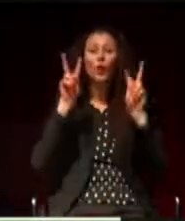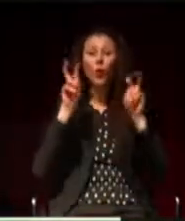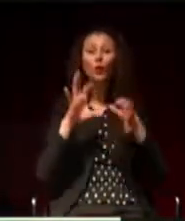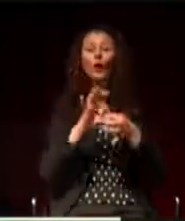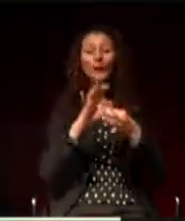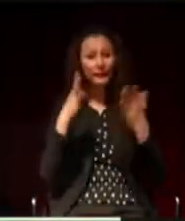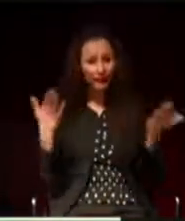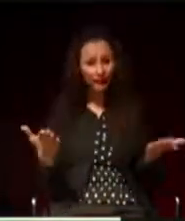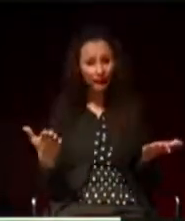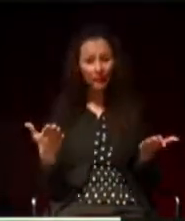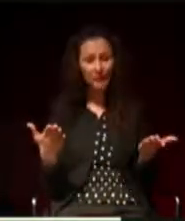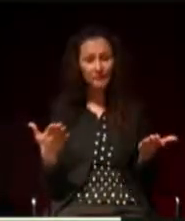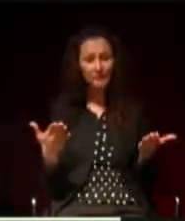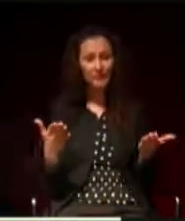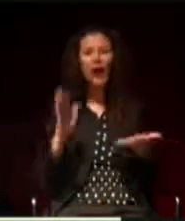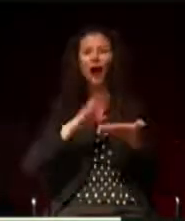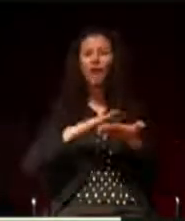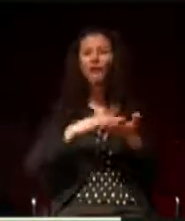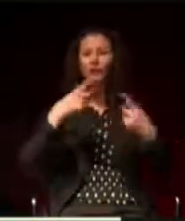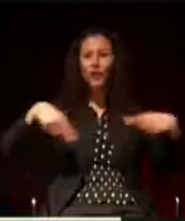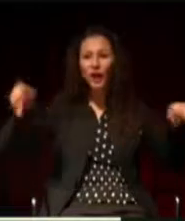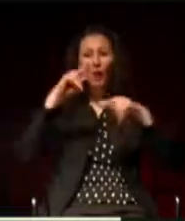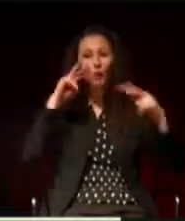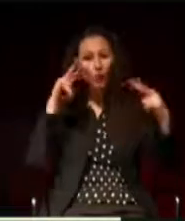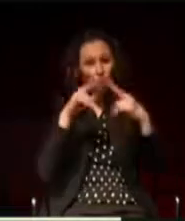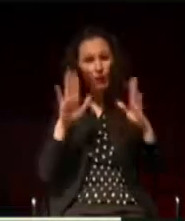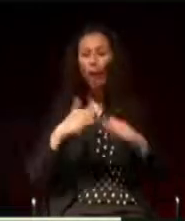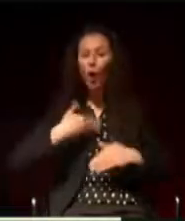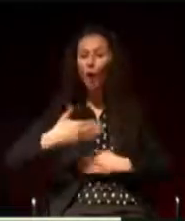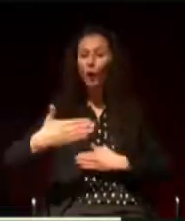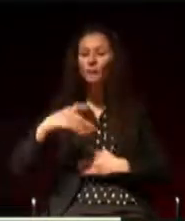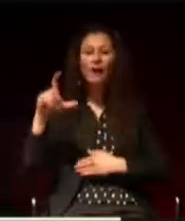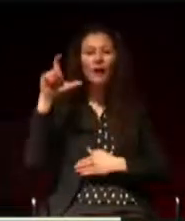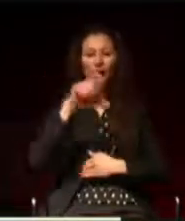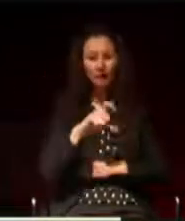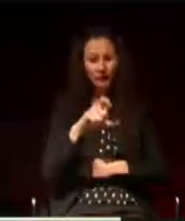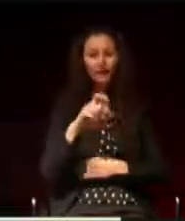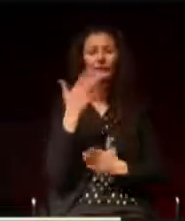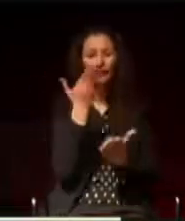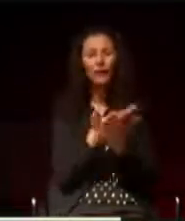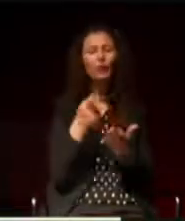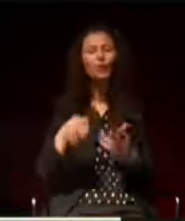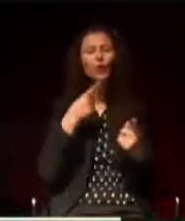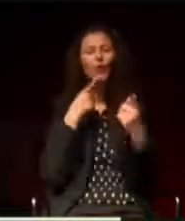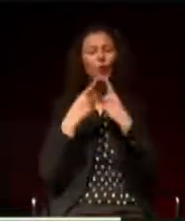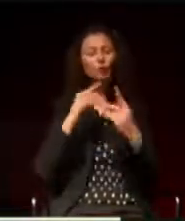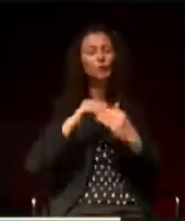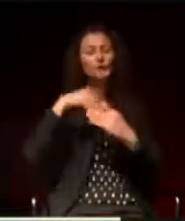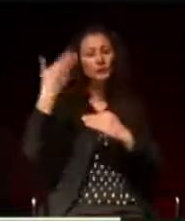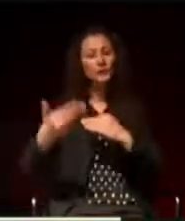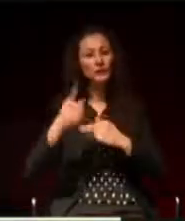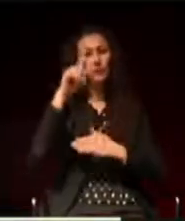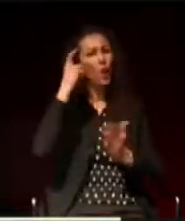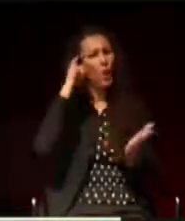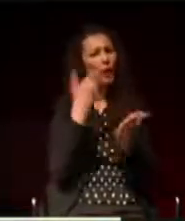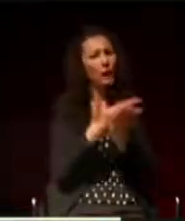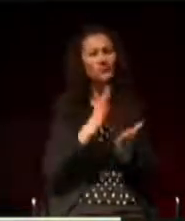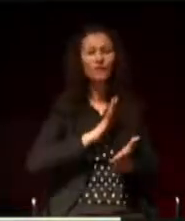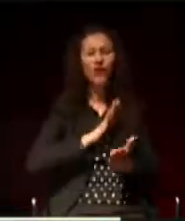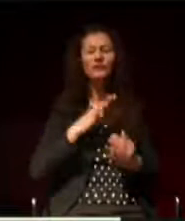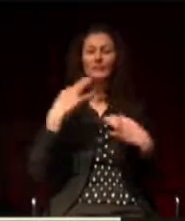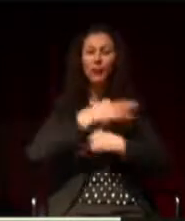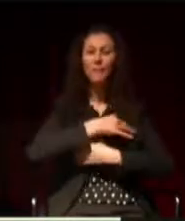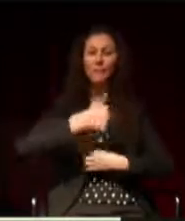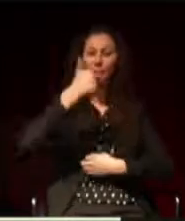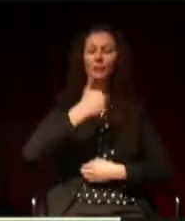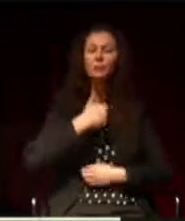konuyla ilgili de arkadaşlara görüştük ama önümüzdeki ay getirelim diye bu konuşmanın dışında bir önerimiz var Sayın Başkan.